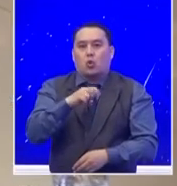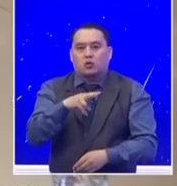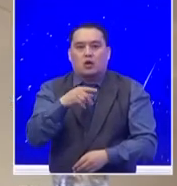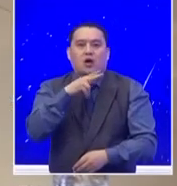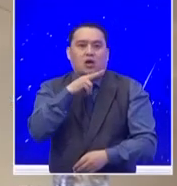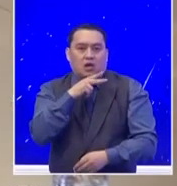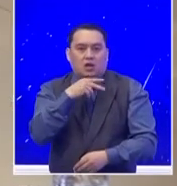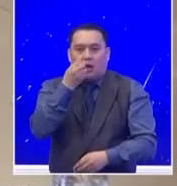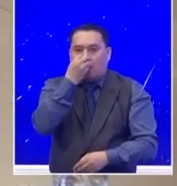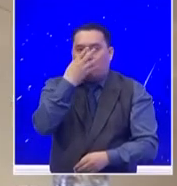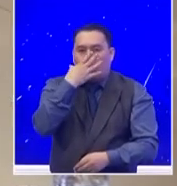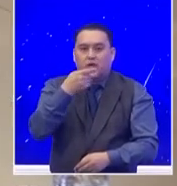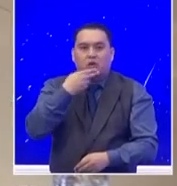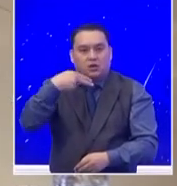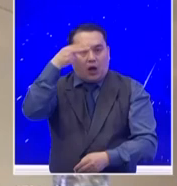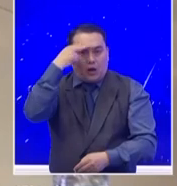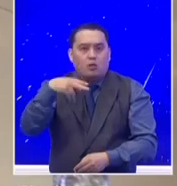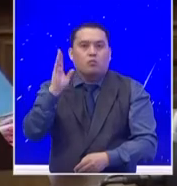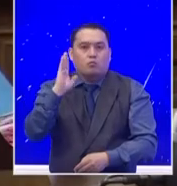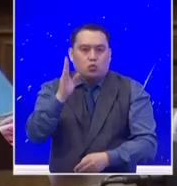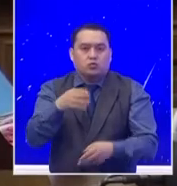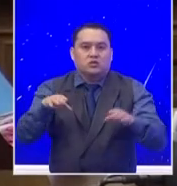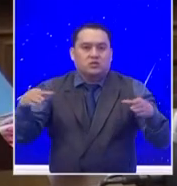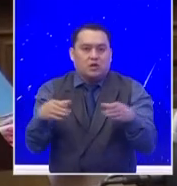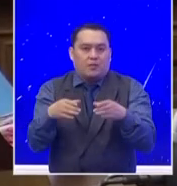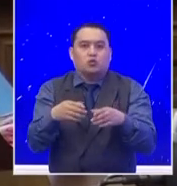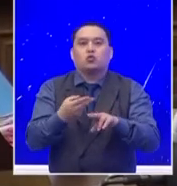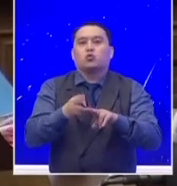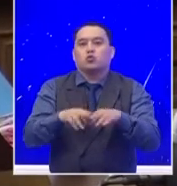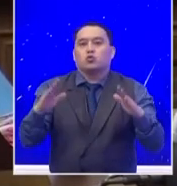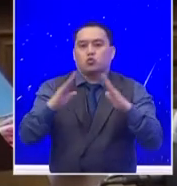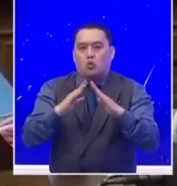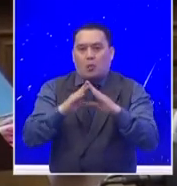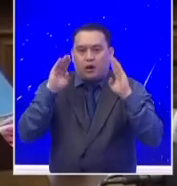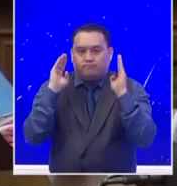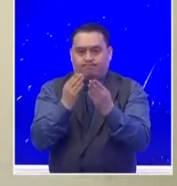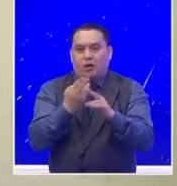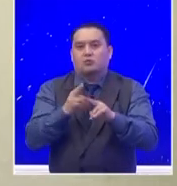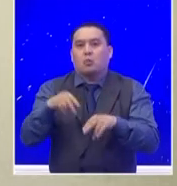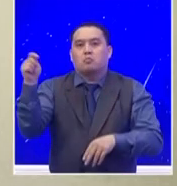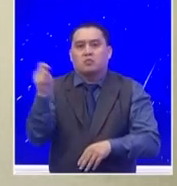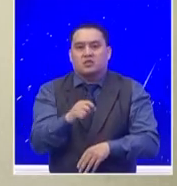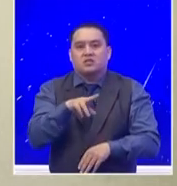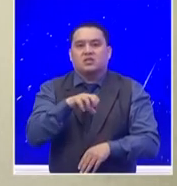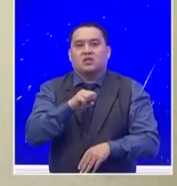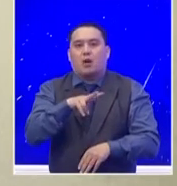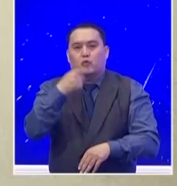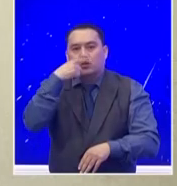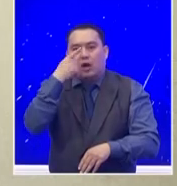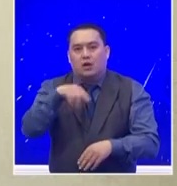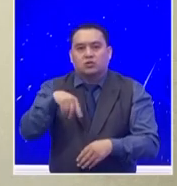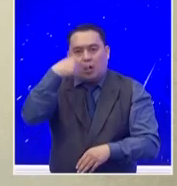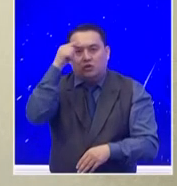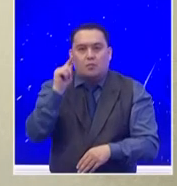Южной Кореи, Японии и Италии, будут изолированы на дому. А наши соотечественники, прибывшие из Сингапура, Таиланда